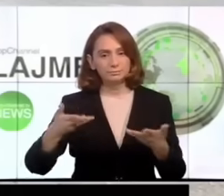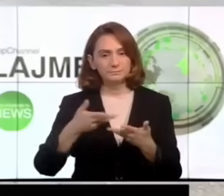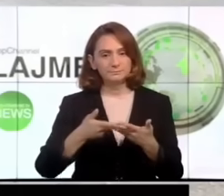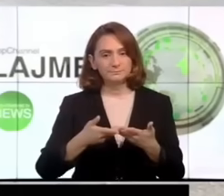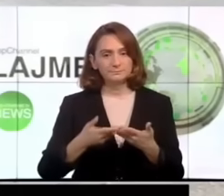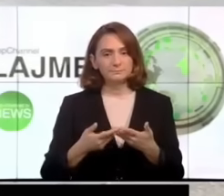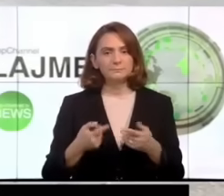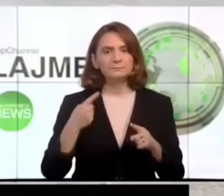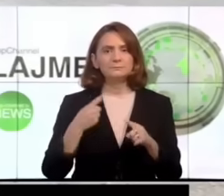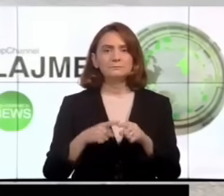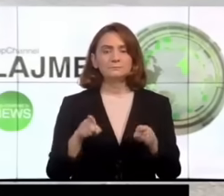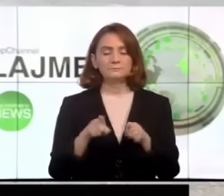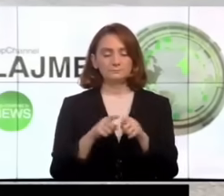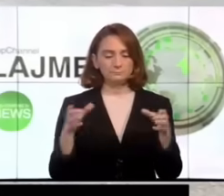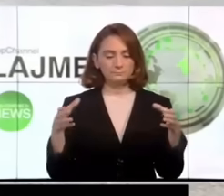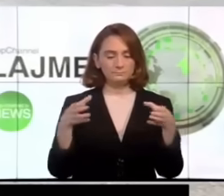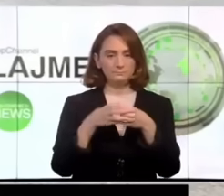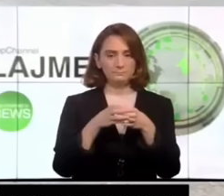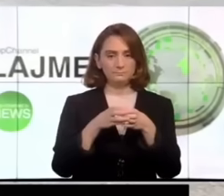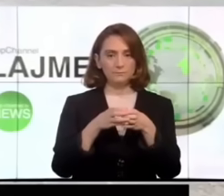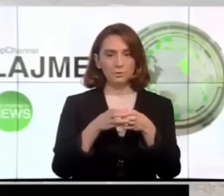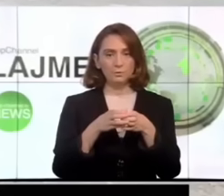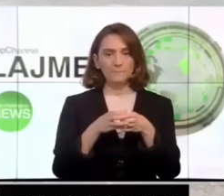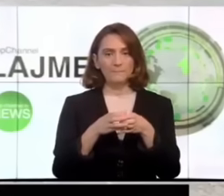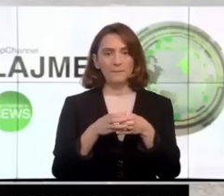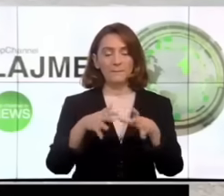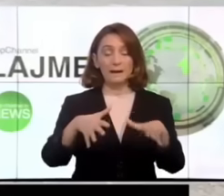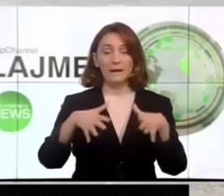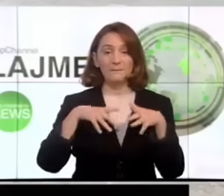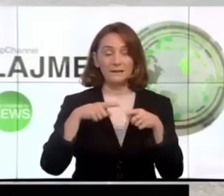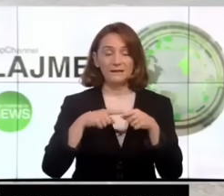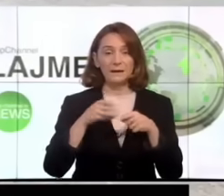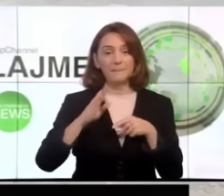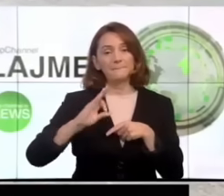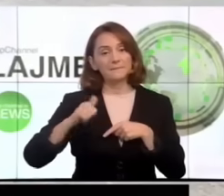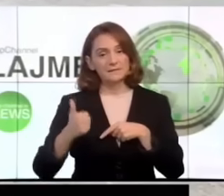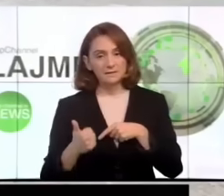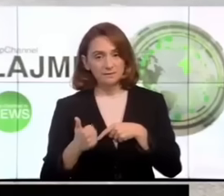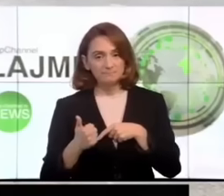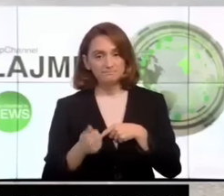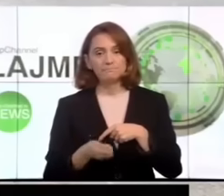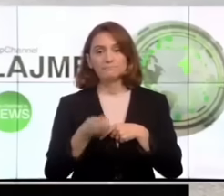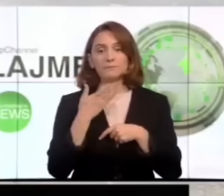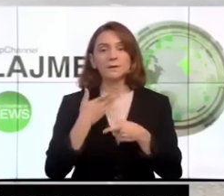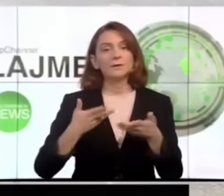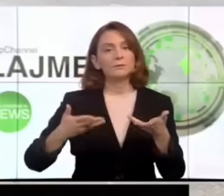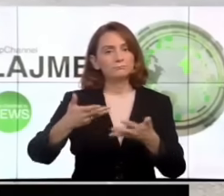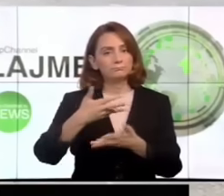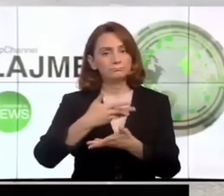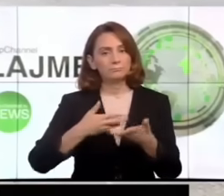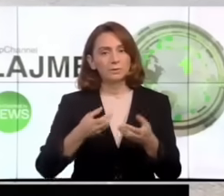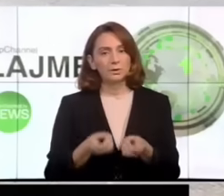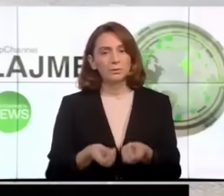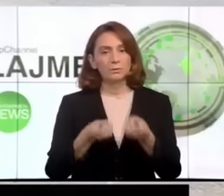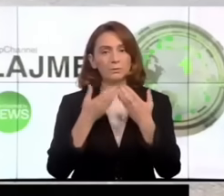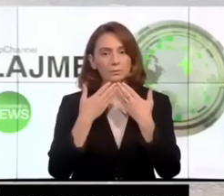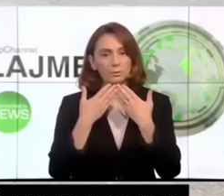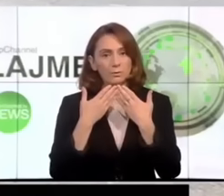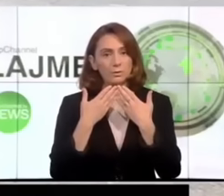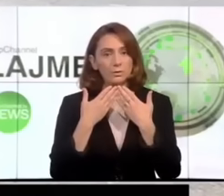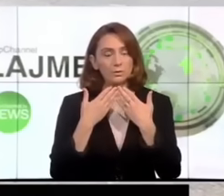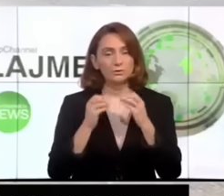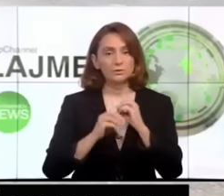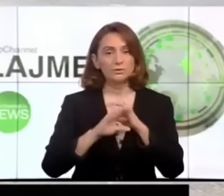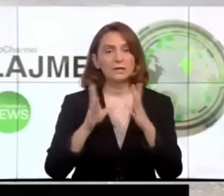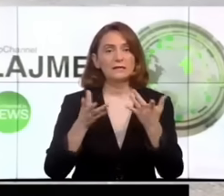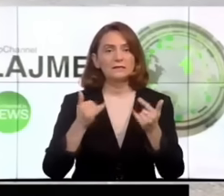informuar deputetët në mbledhjen e radhës të grupit parlamentar mbi komisionet të cilat të drejtojnë respektivisht Komisioni Antikorrupsion